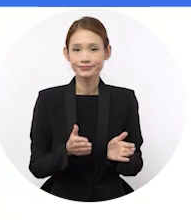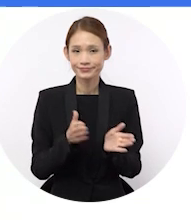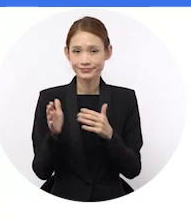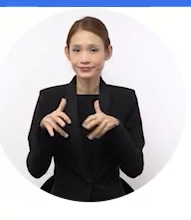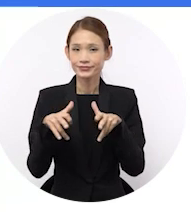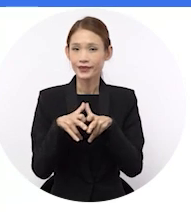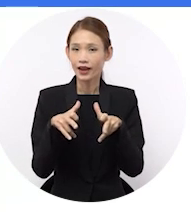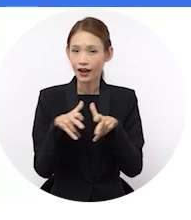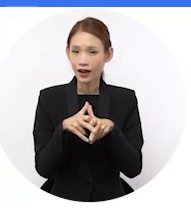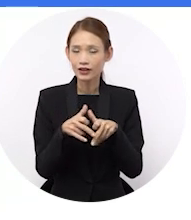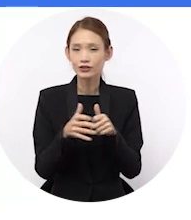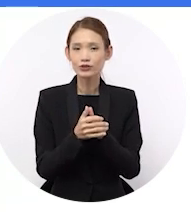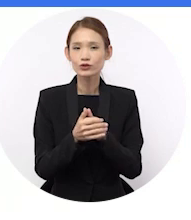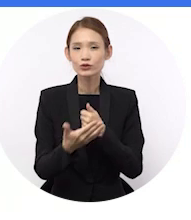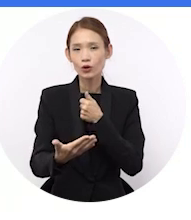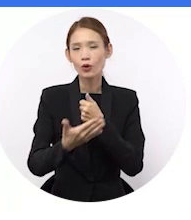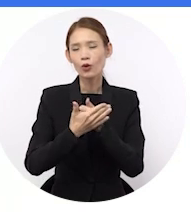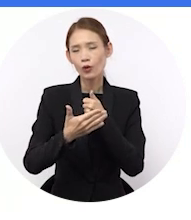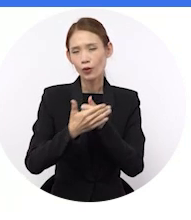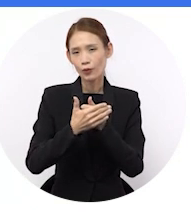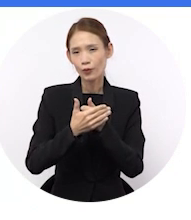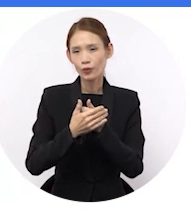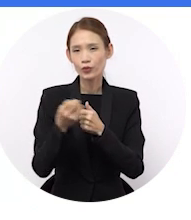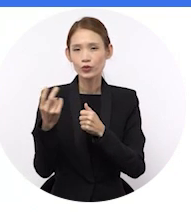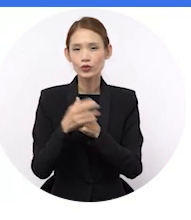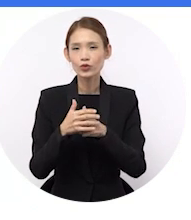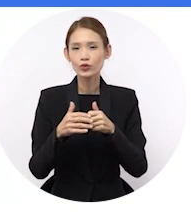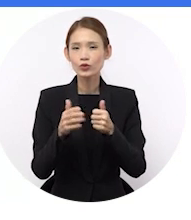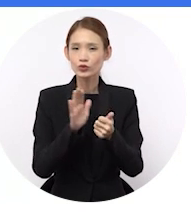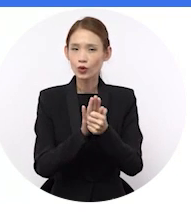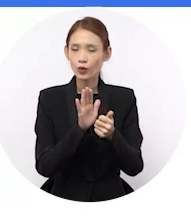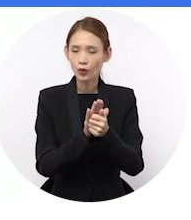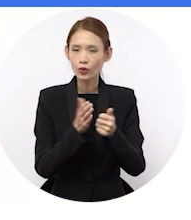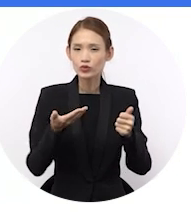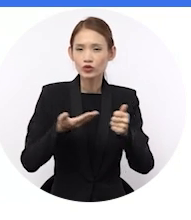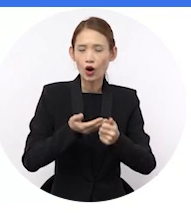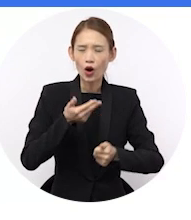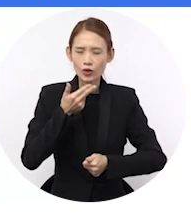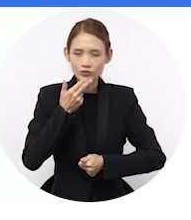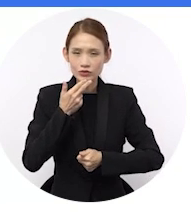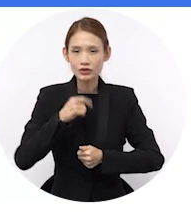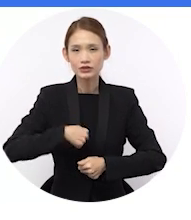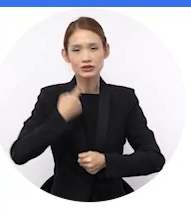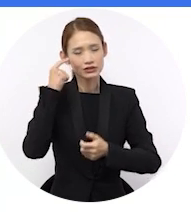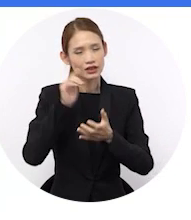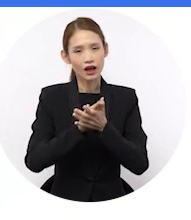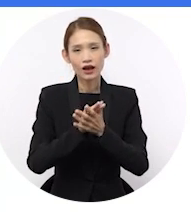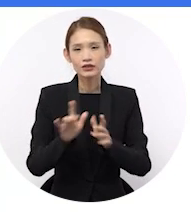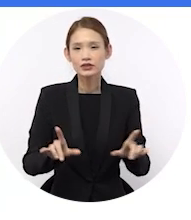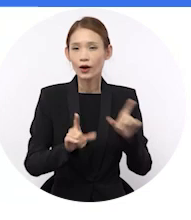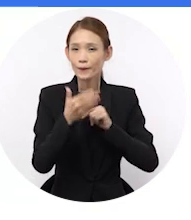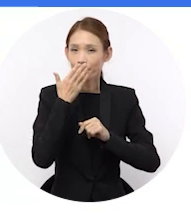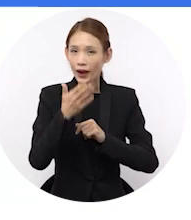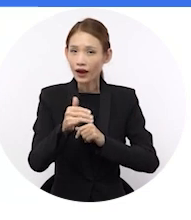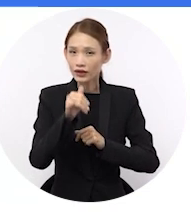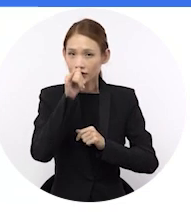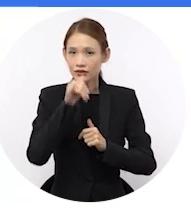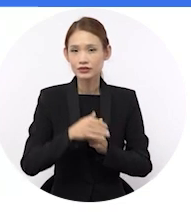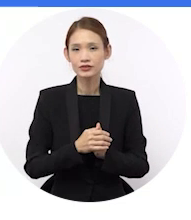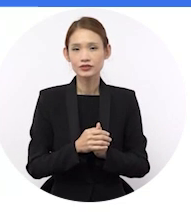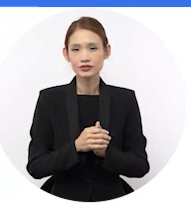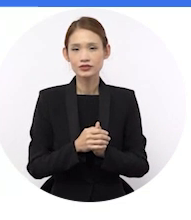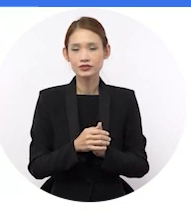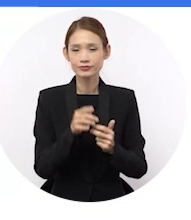자, 다음. 장애인은 도움받아야 하는 사람이다. 그리고 장애인은 도움 없이 스스로 살아갈 수 있는 사람이다